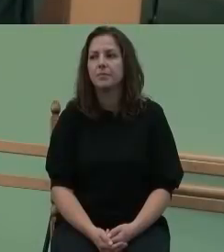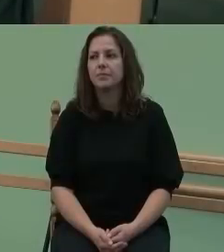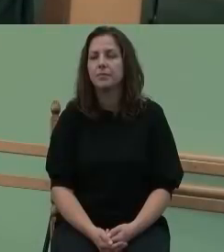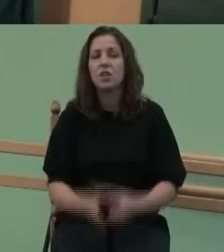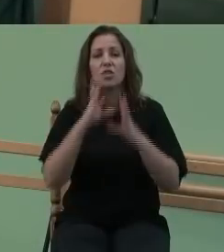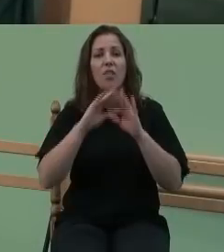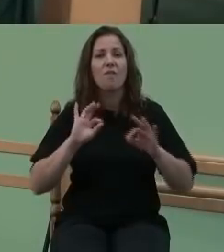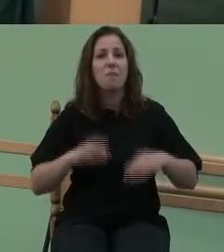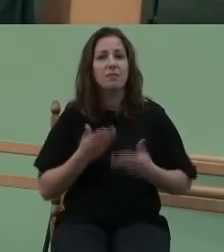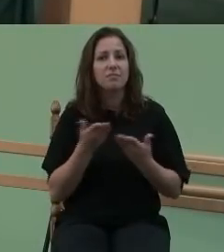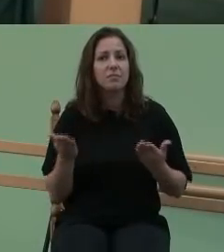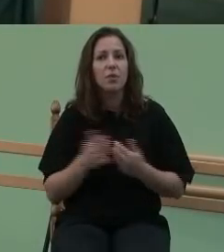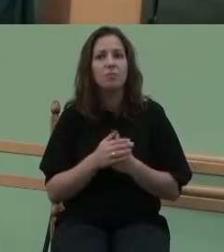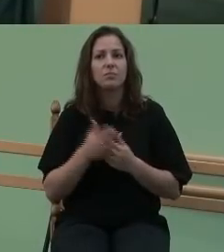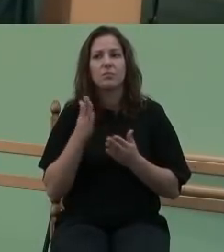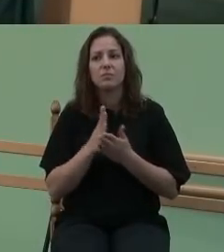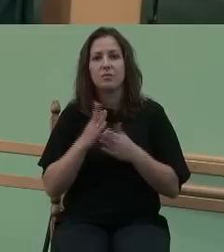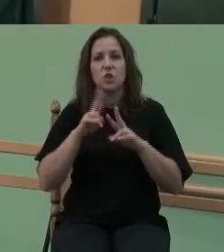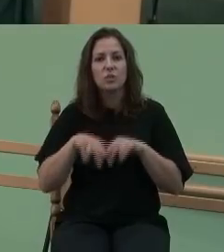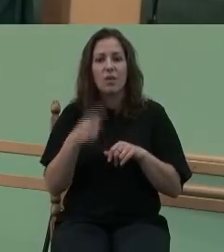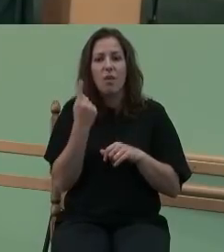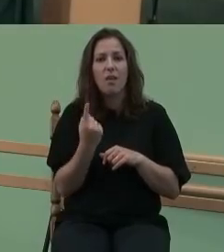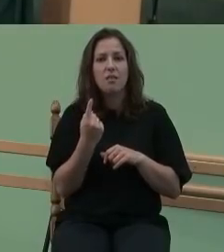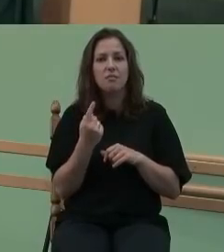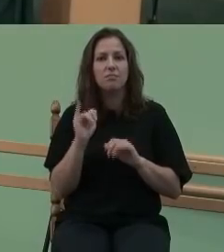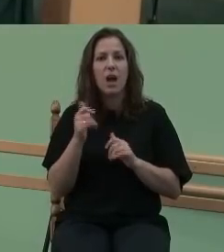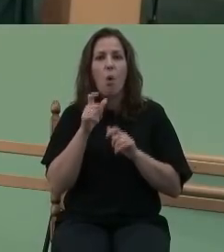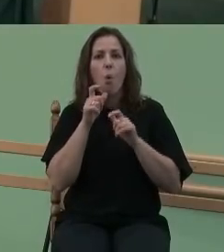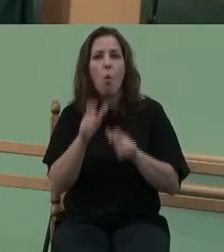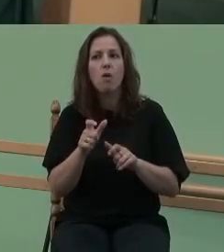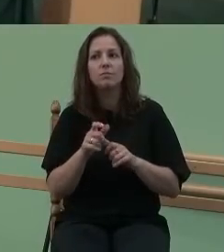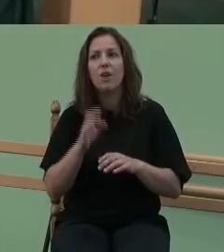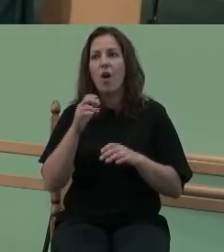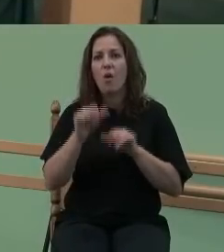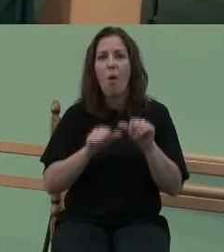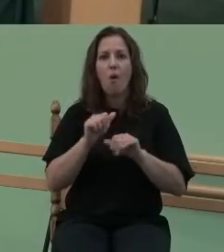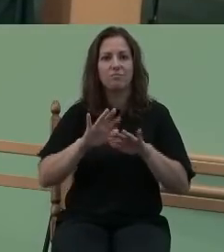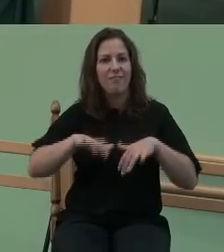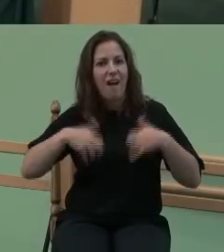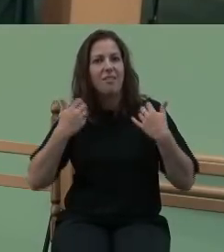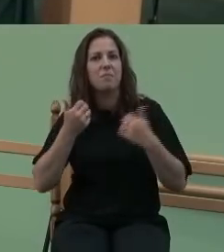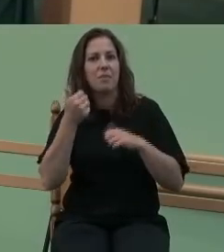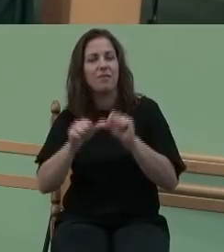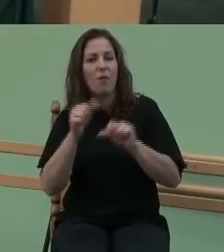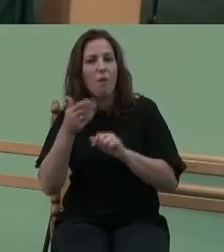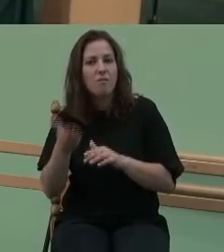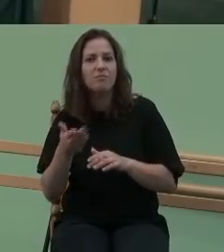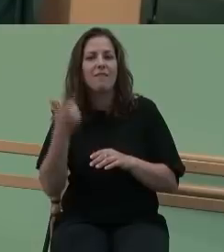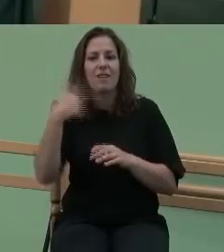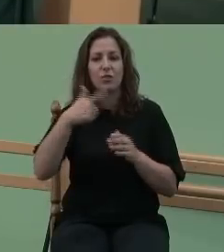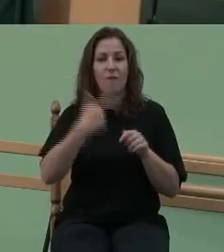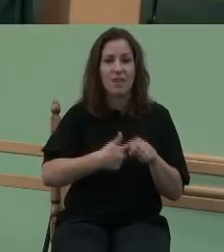No to, szanowni państwo, nie pozostało mi nic innego, jak ogłosić, że rok akademicki w Akademii rok akademicki